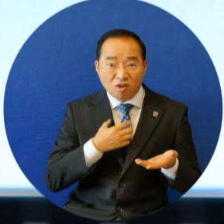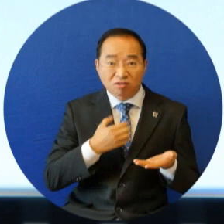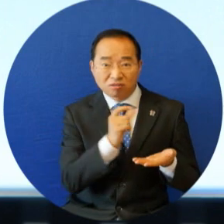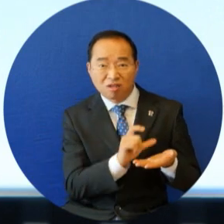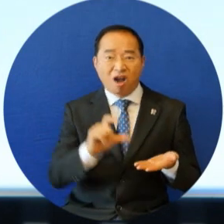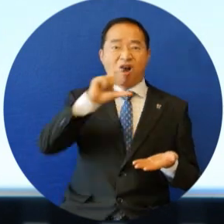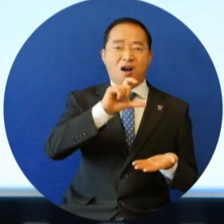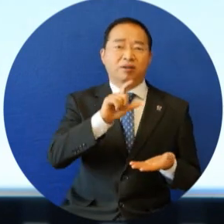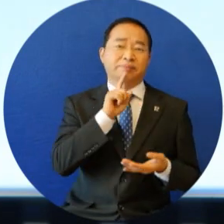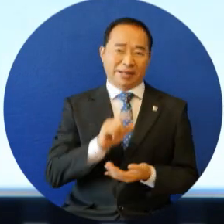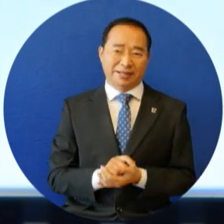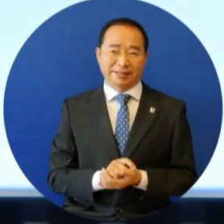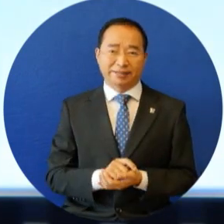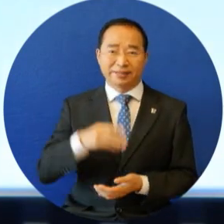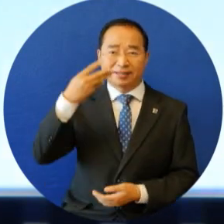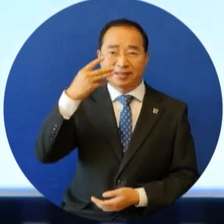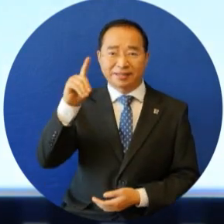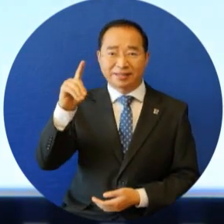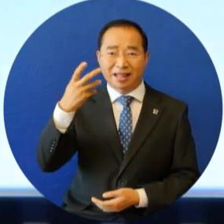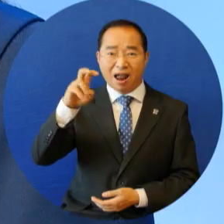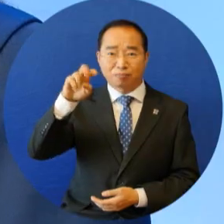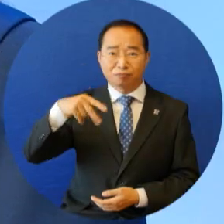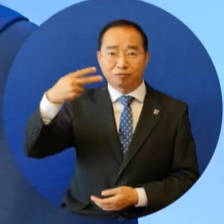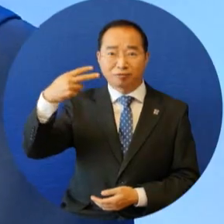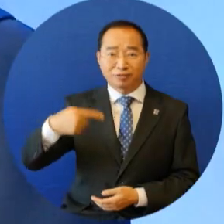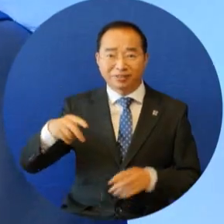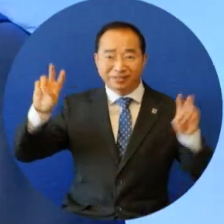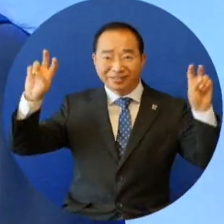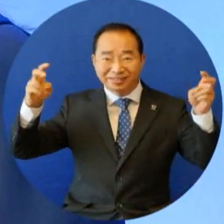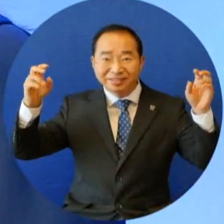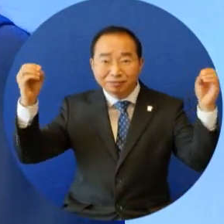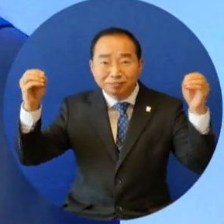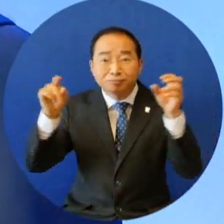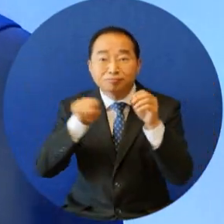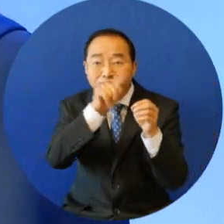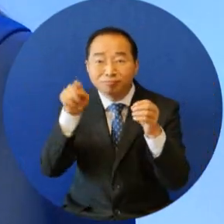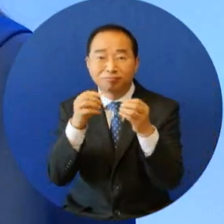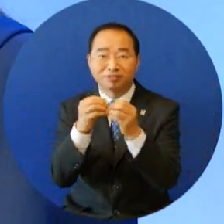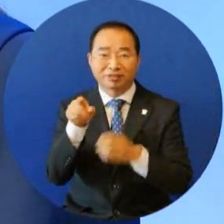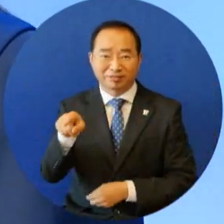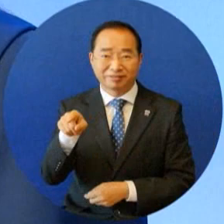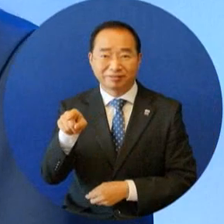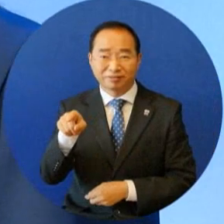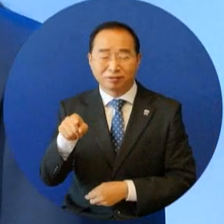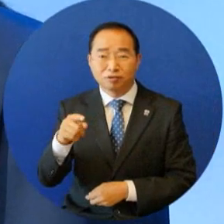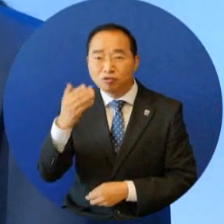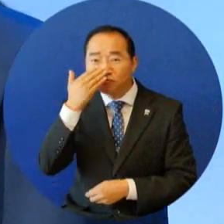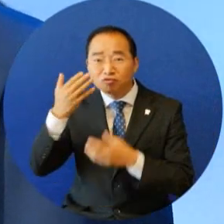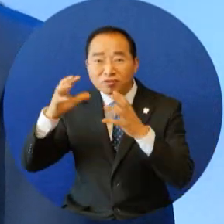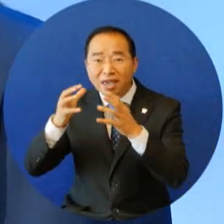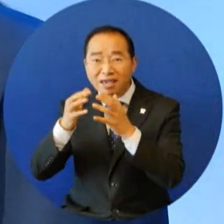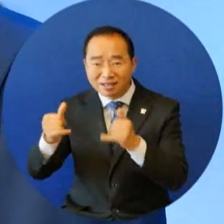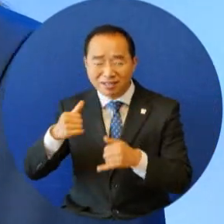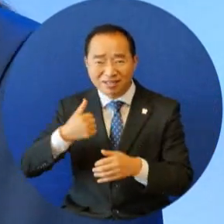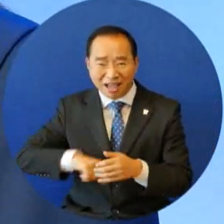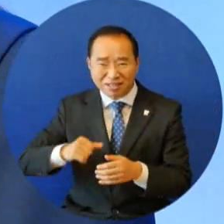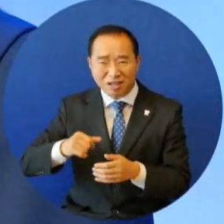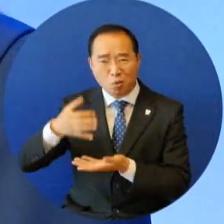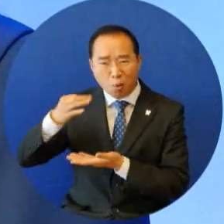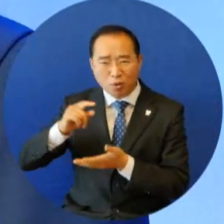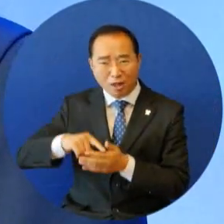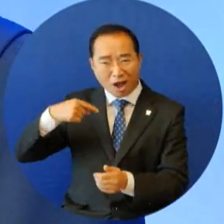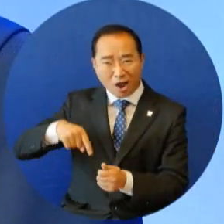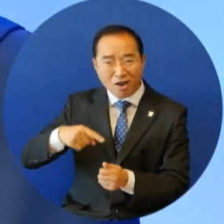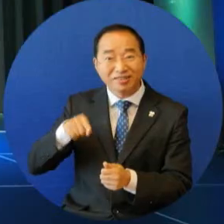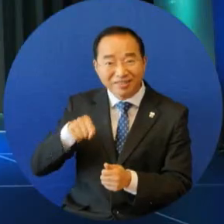지혜가 담겨 있다는 탈무드에 있는 말인데요. 자녀가 어릴 때부터 계획적인 돈 교육을 시킨다고 유명한